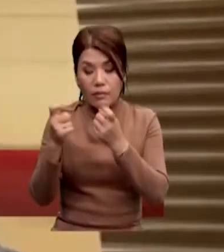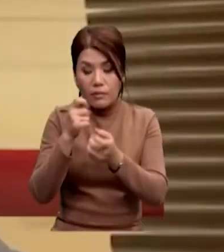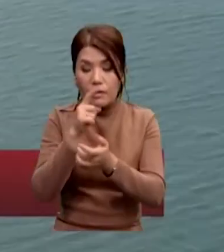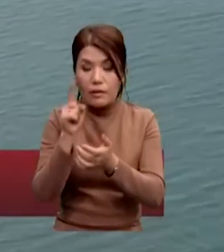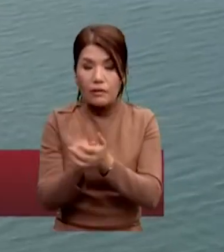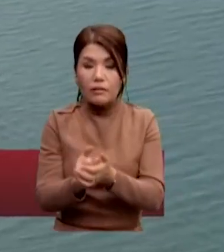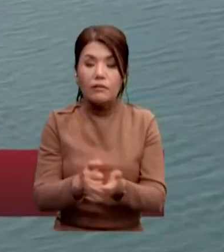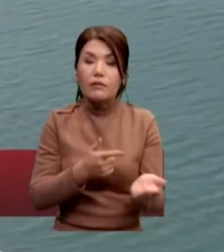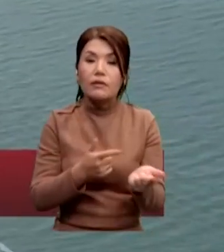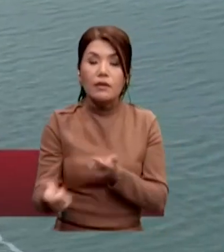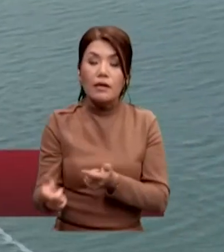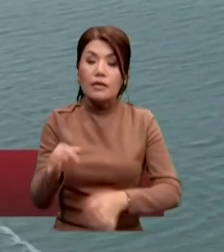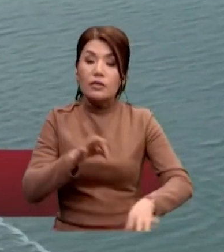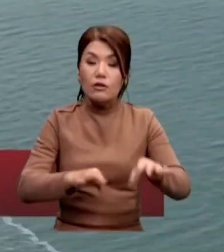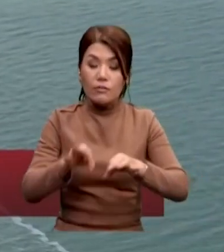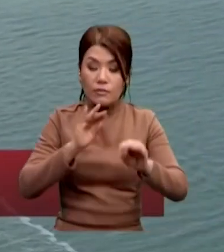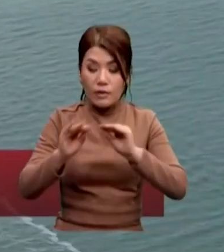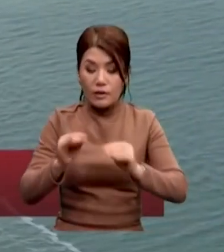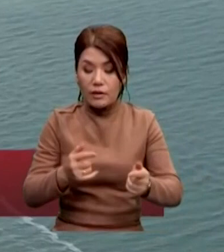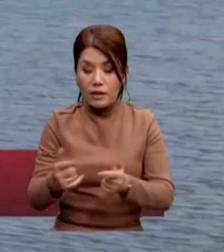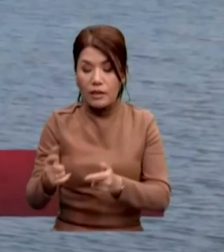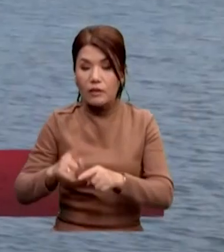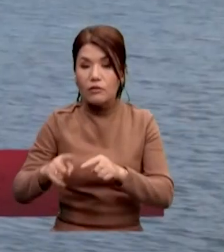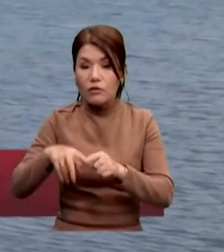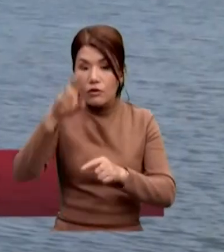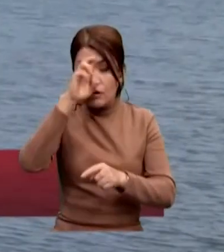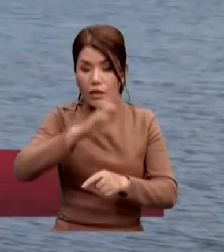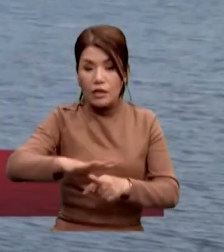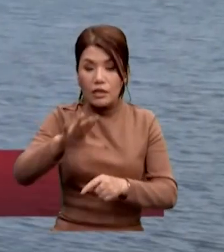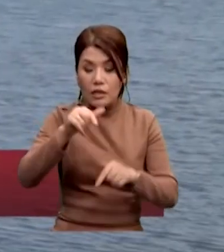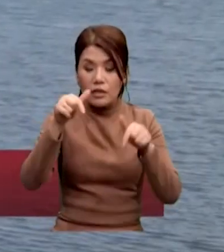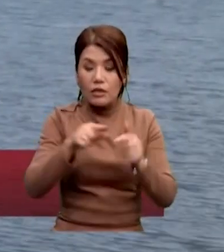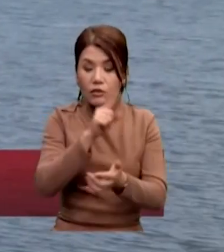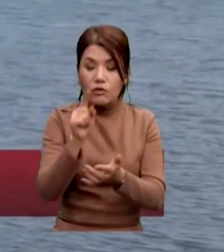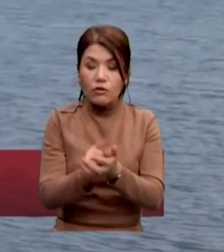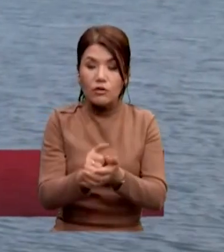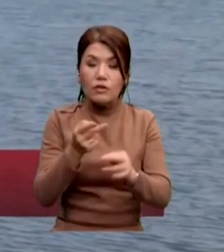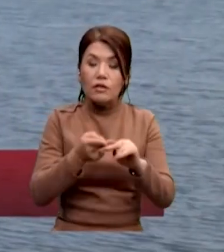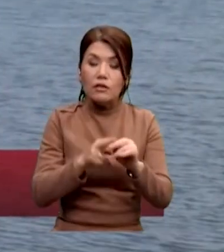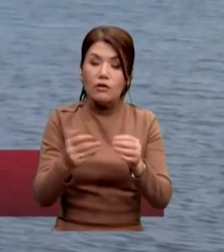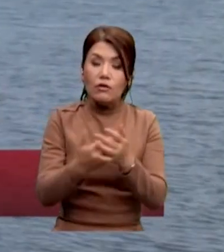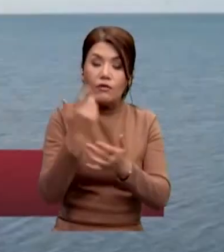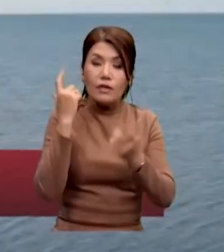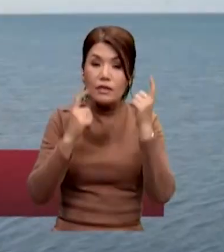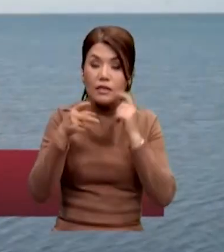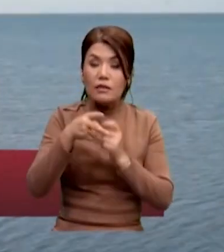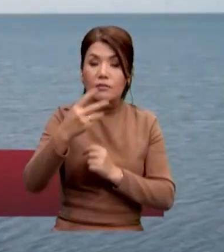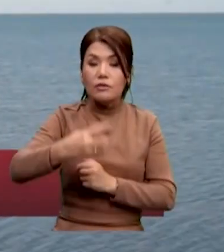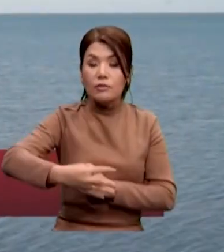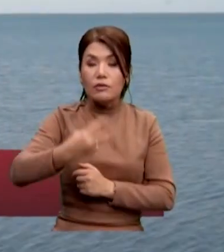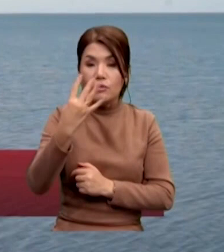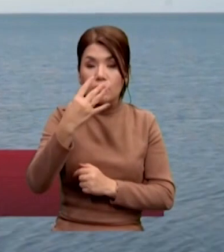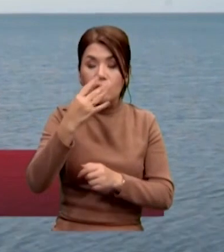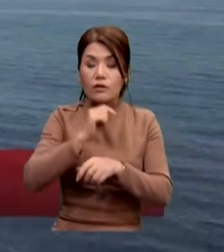дайынбыз. Жоба енді жасақталды. Үкімет алдағы ай ішінде шешім қабылдауы тиіс. Болжам бойынша жаңа институт 2024 жылдан